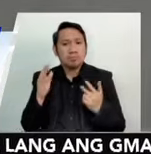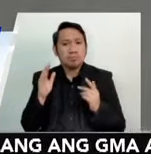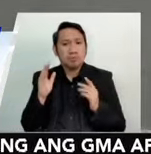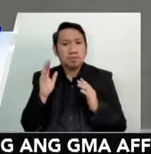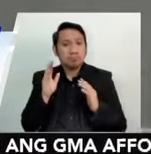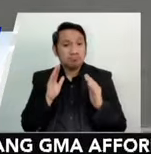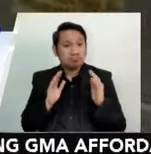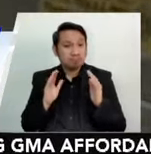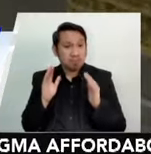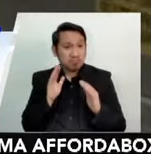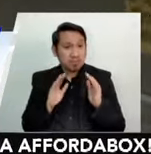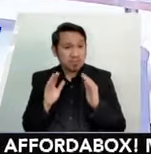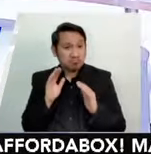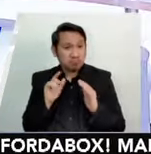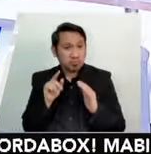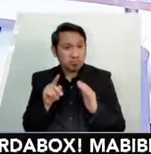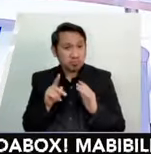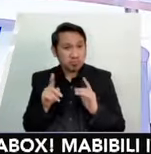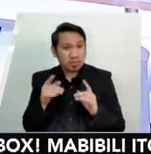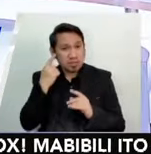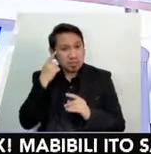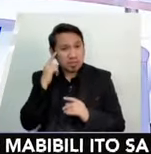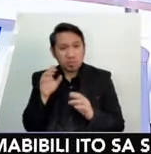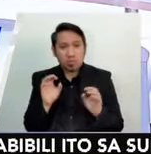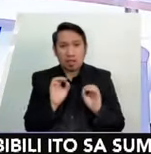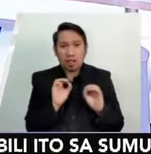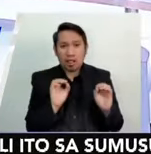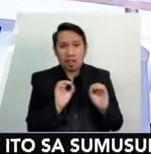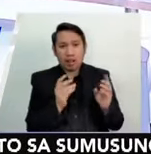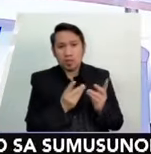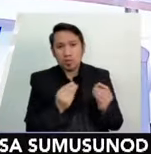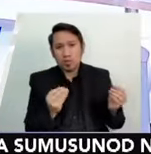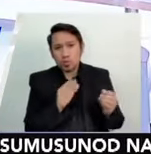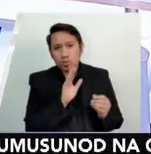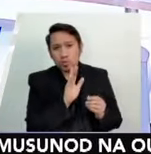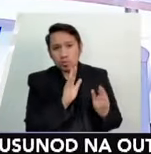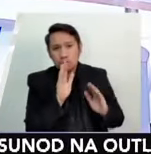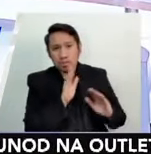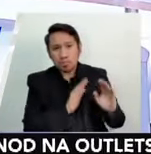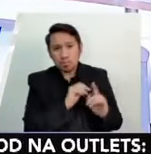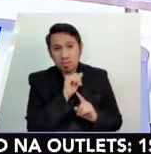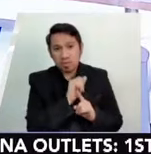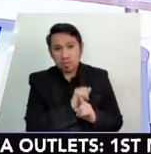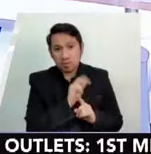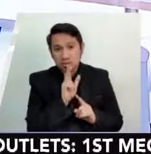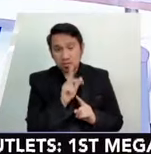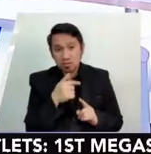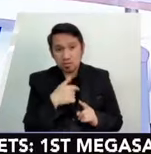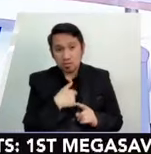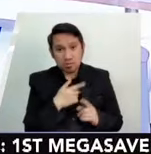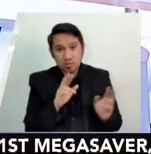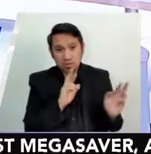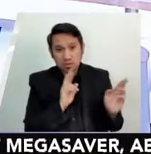solusyon nito bago mag-April 30. Handa na ho ba tayo magbago ng trabaho, Kamodi?